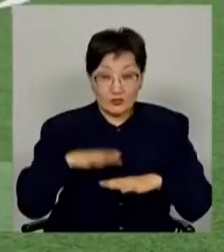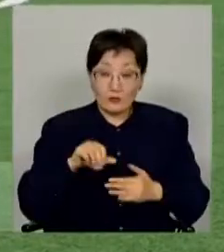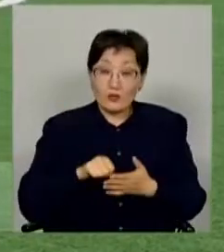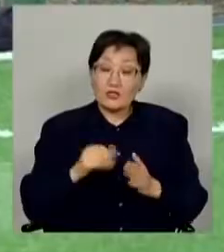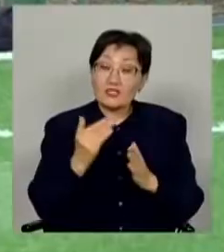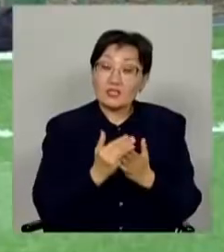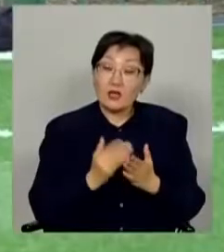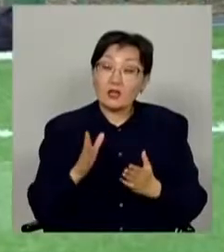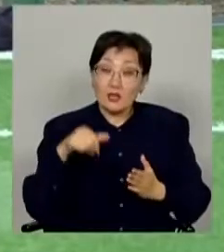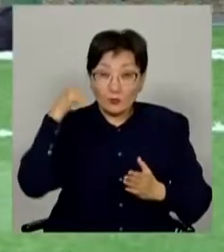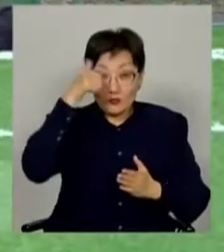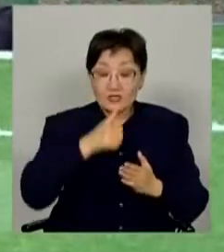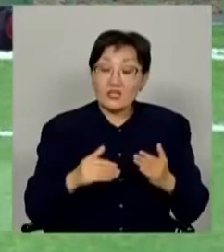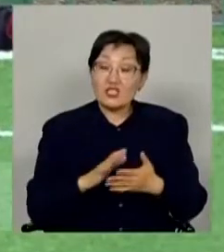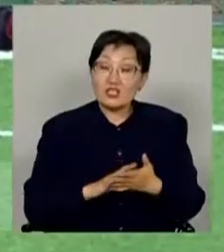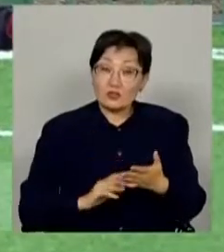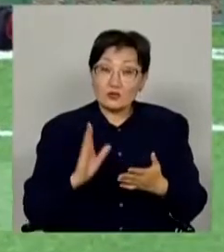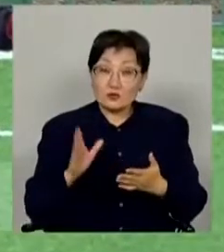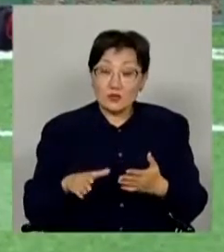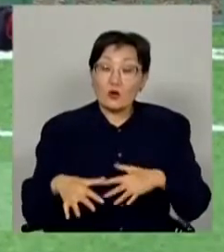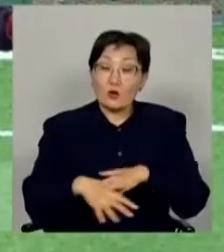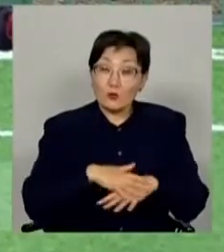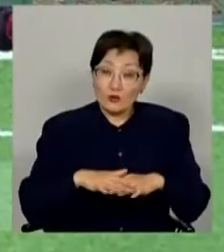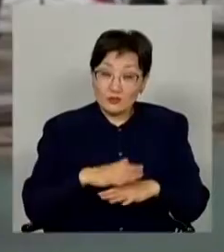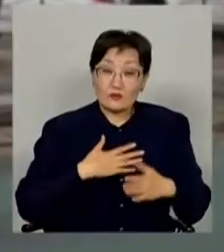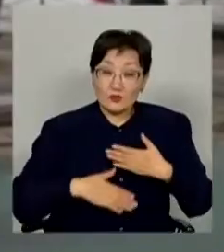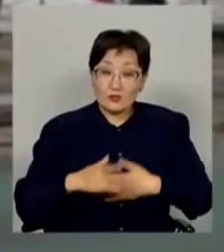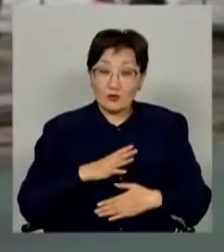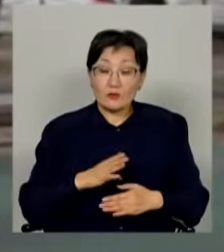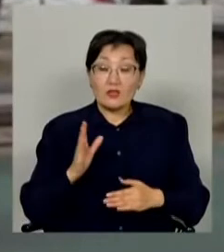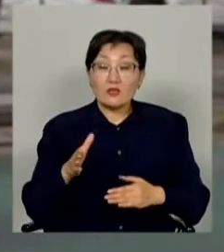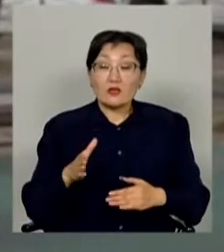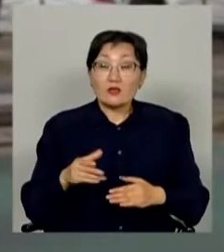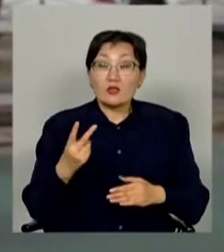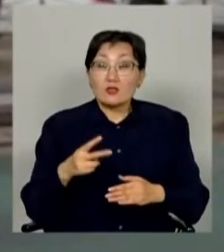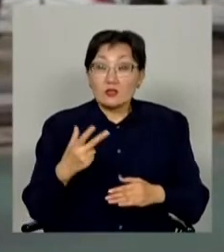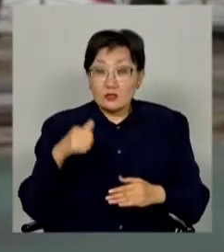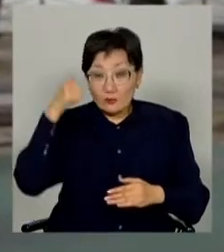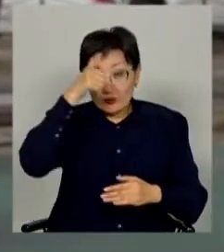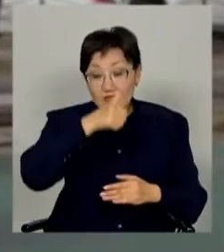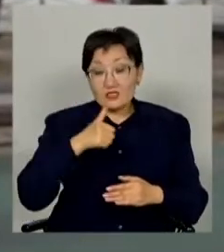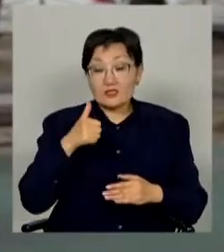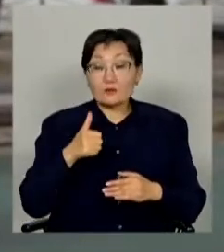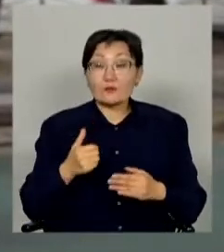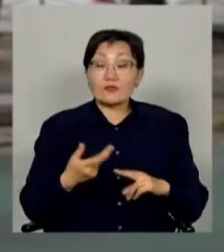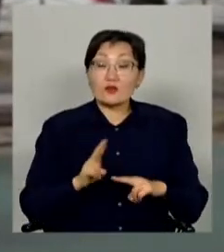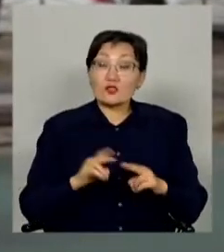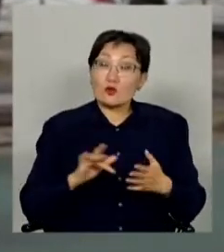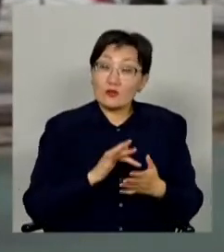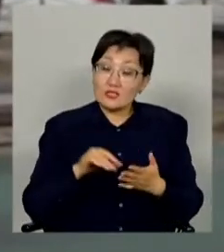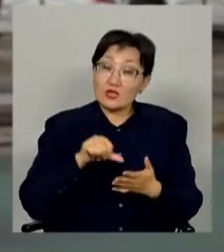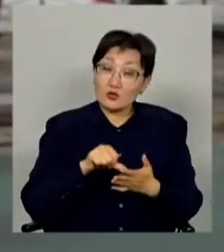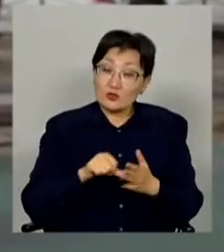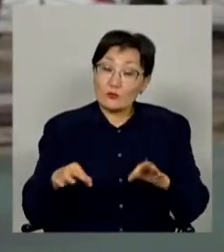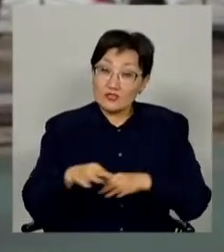бағдарлама алдағы жылы да жалғасады деп көпшілікті қуантты. Алдағы 2023 жылға да осы бюджетке қатысу